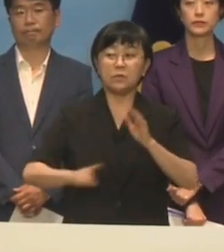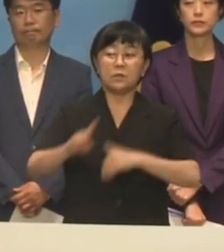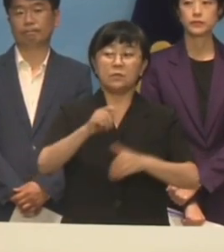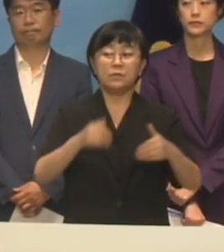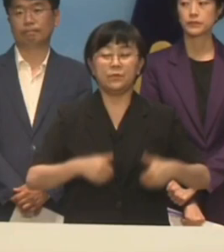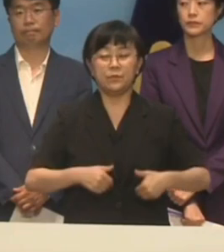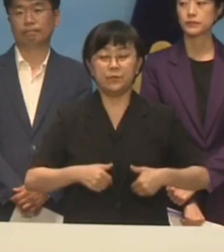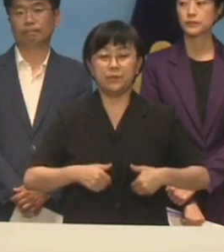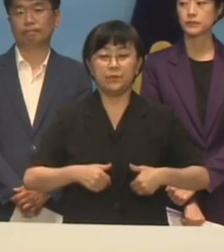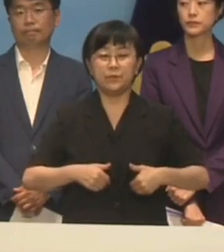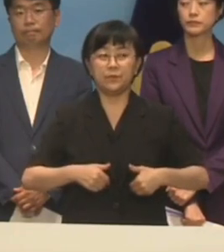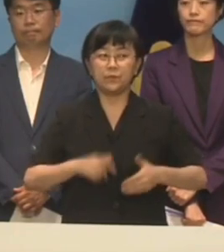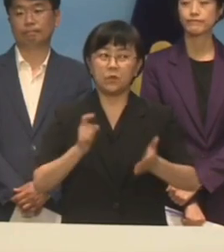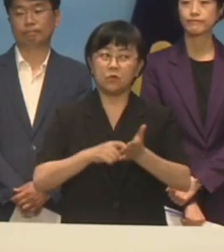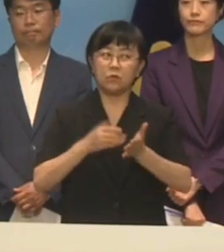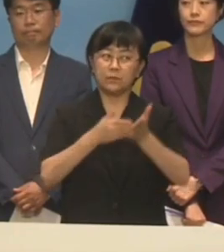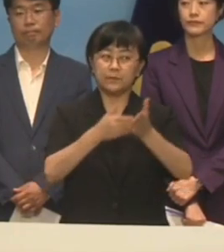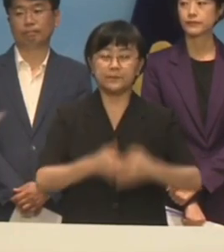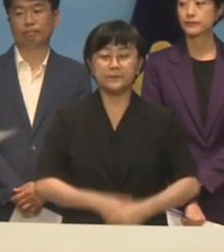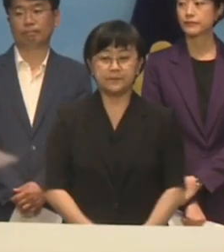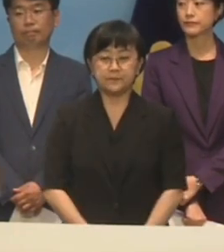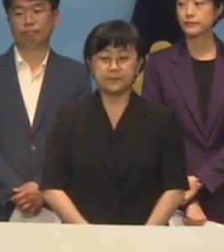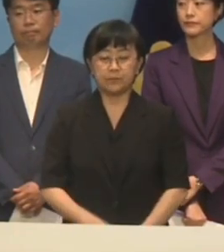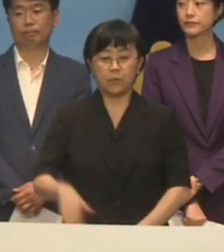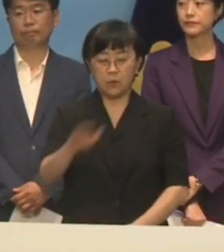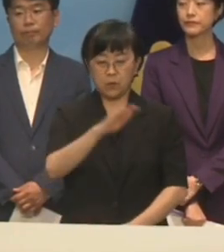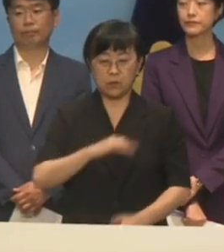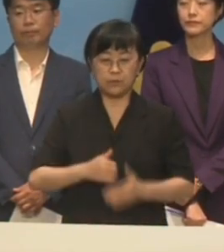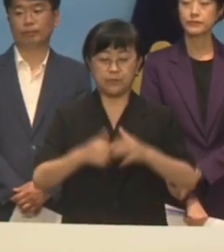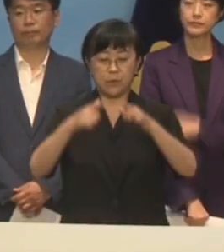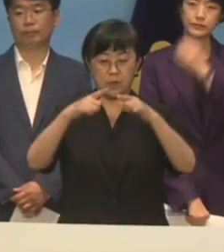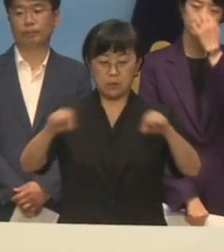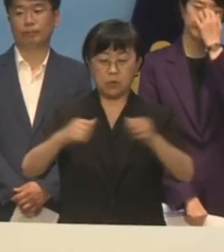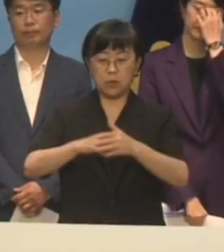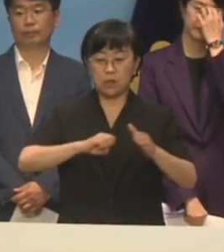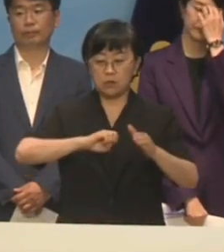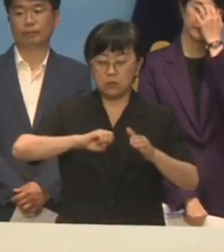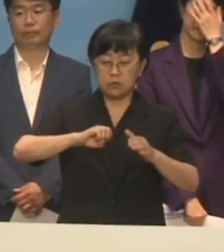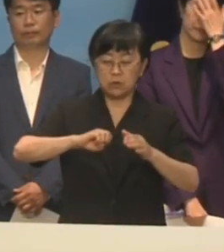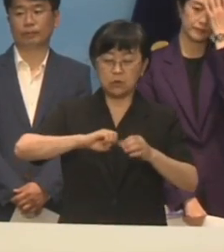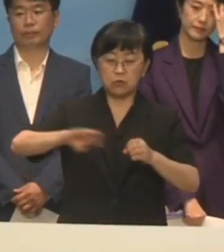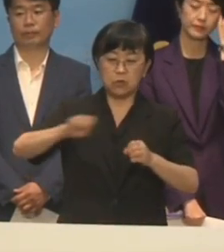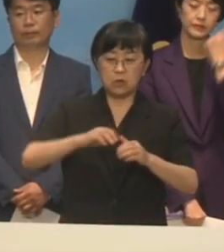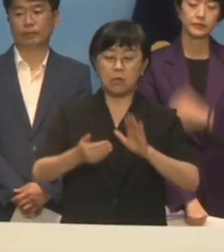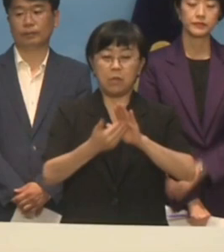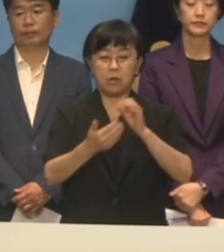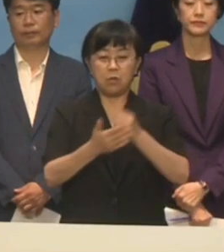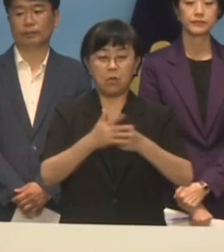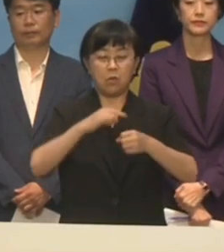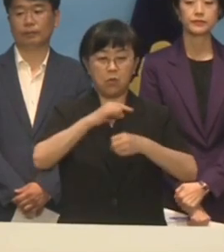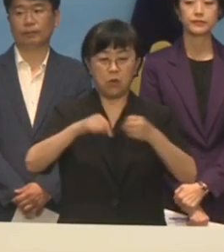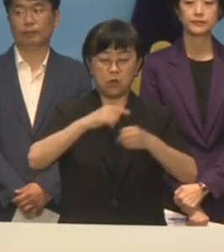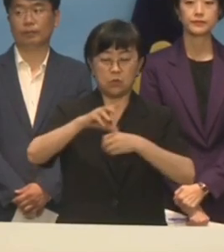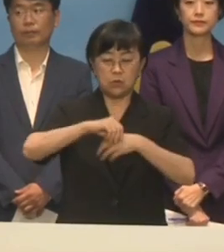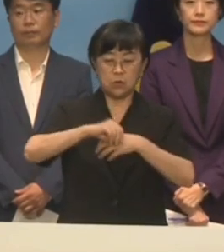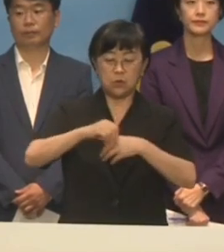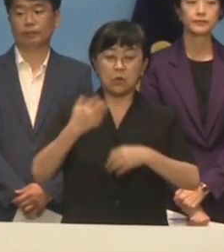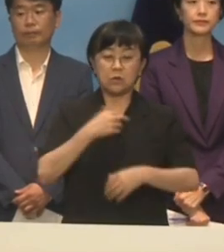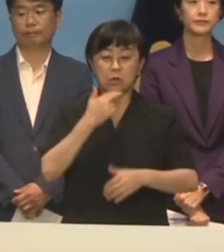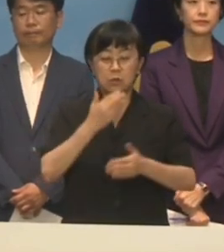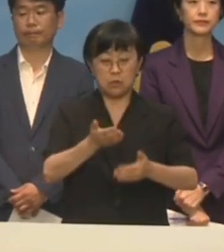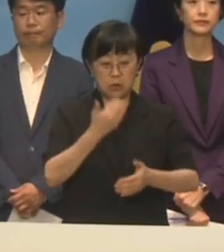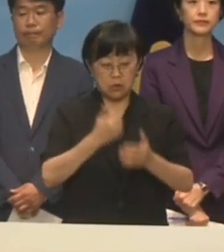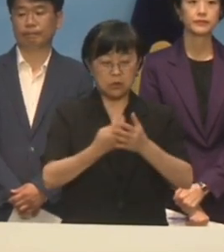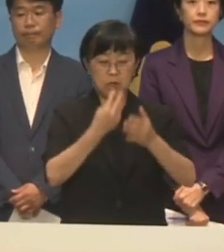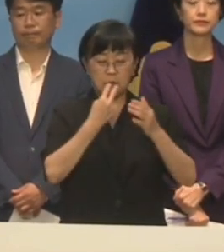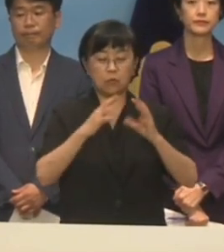나설 것을 촉구합니다. 우리는 일본의 해양 투기를 저지하고 오염수 걱정 없는 먹거리로